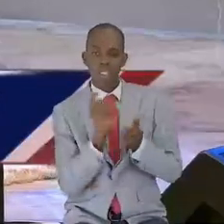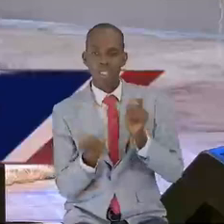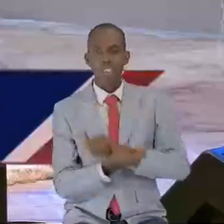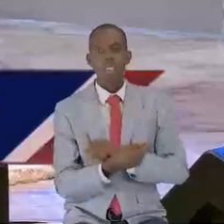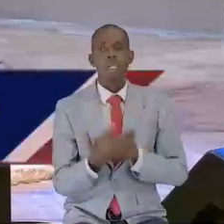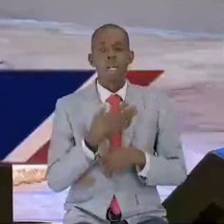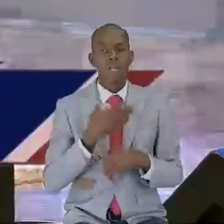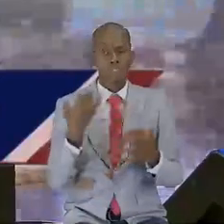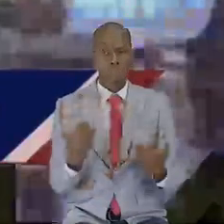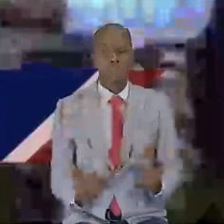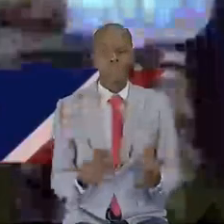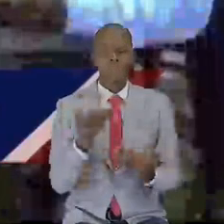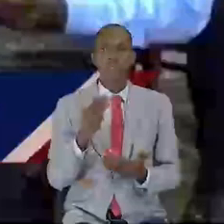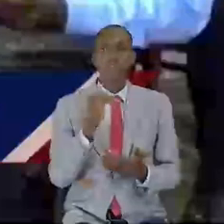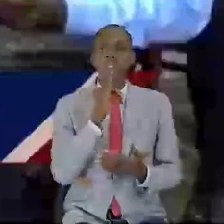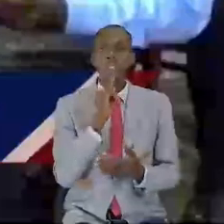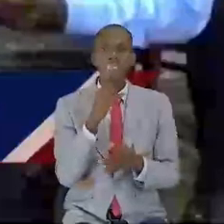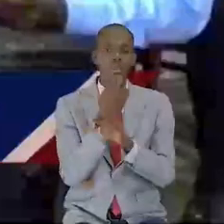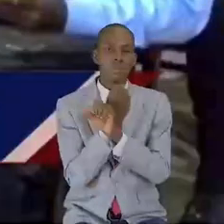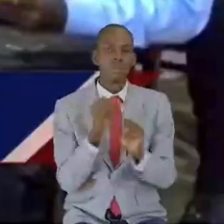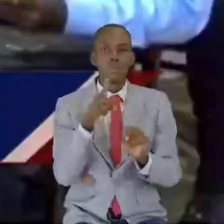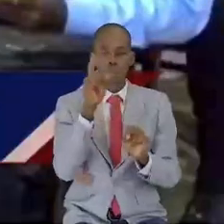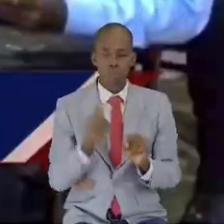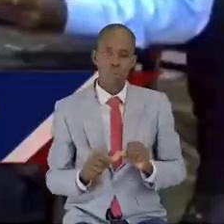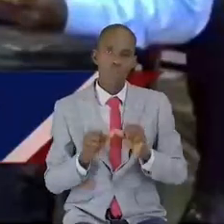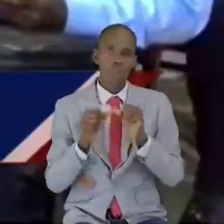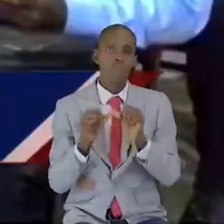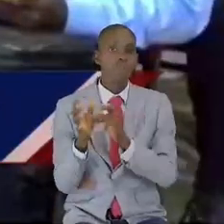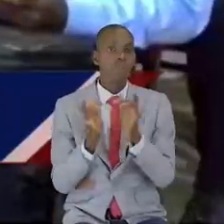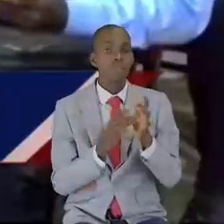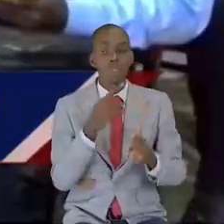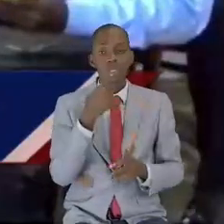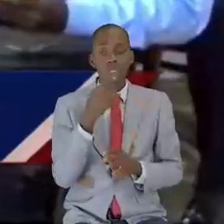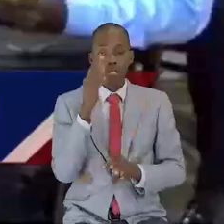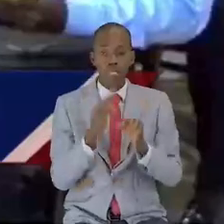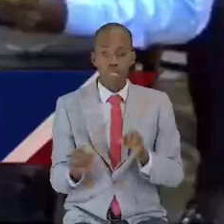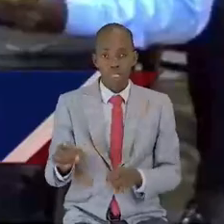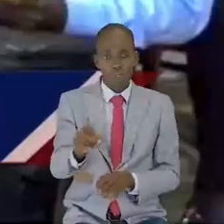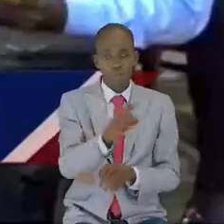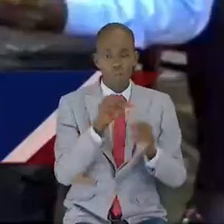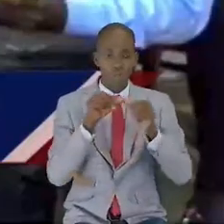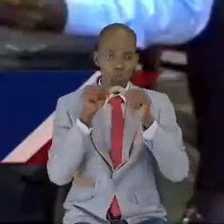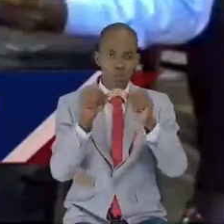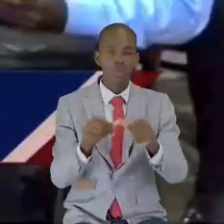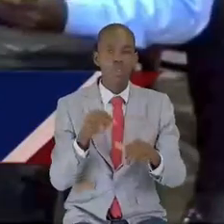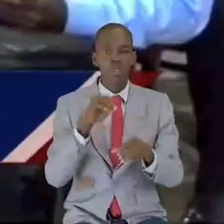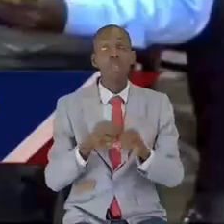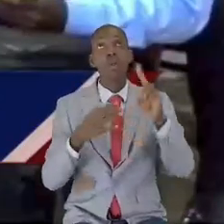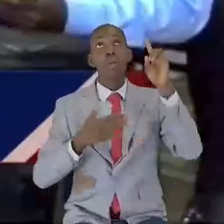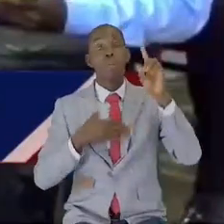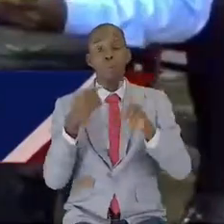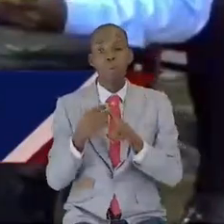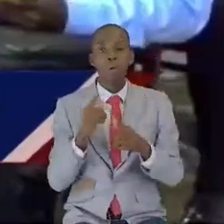Et il y a la rédemption. Alors, vous devez demeurer. Jésus dit, si vous demeurez dans ma parole, alors vous